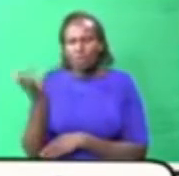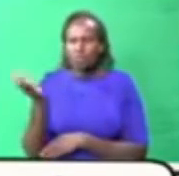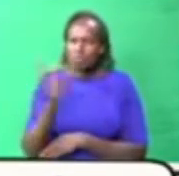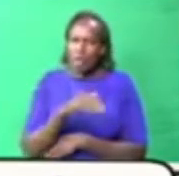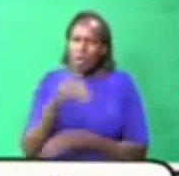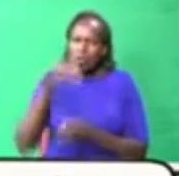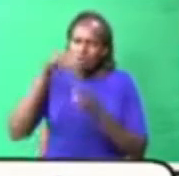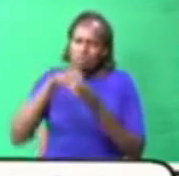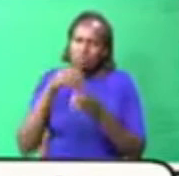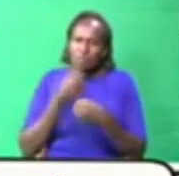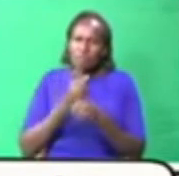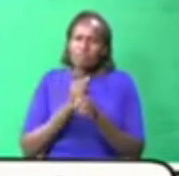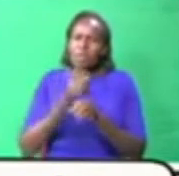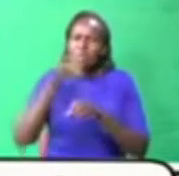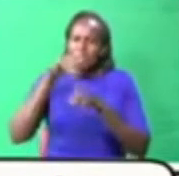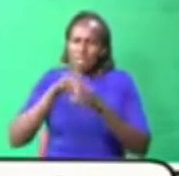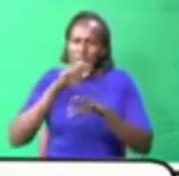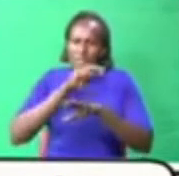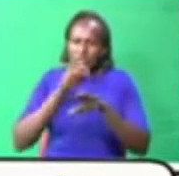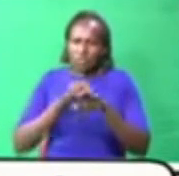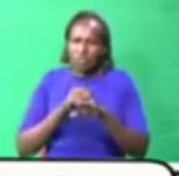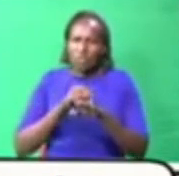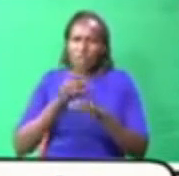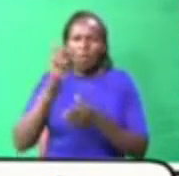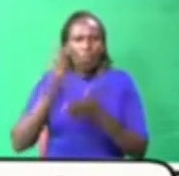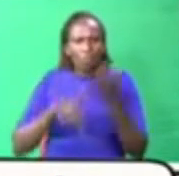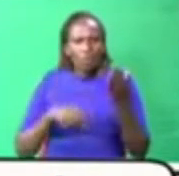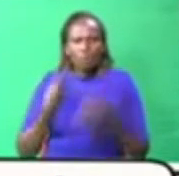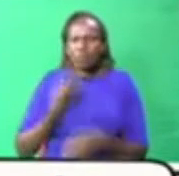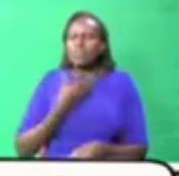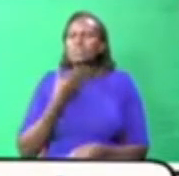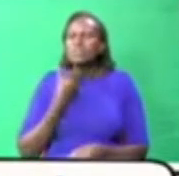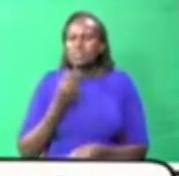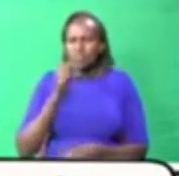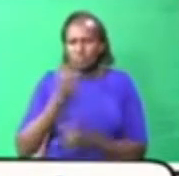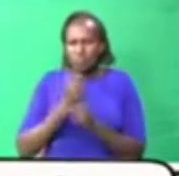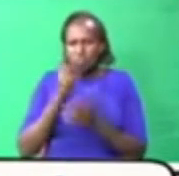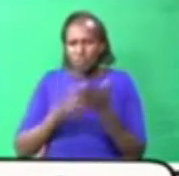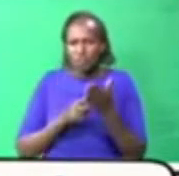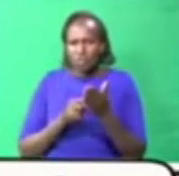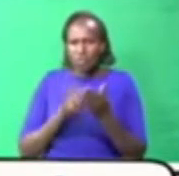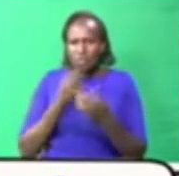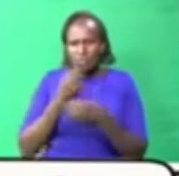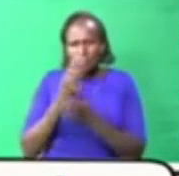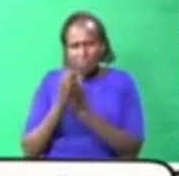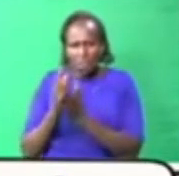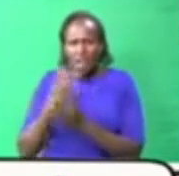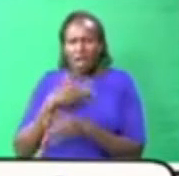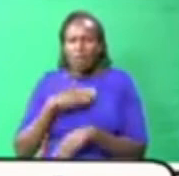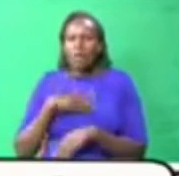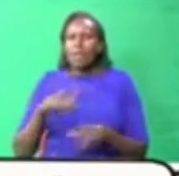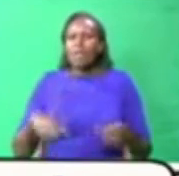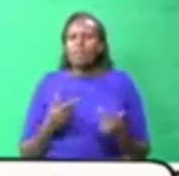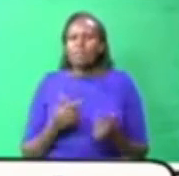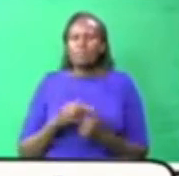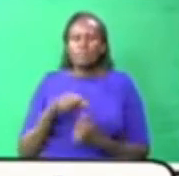even for this nation. All we need to do is to align ourselves. Na hapa ndio ningetaka kuniambia maybe wewe ambao haujaokoka.